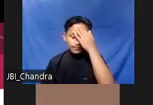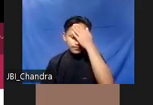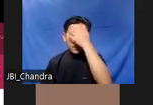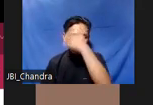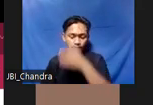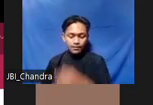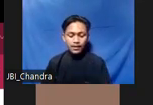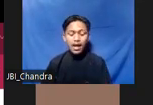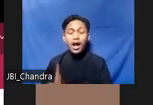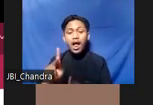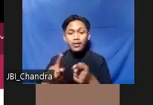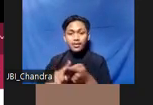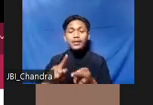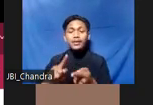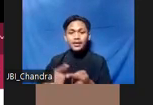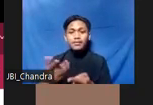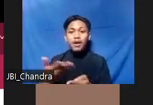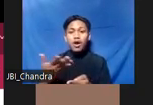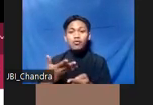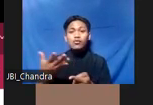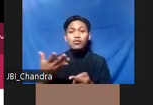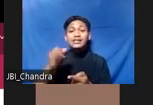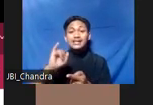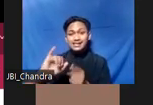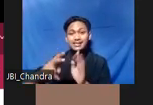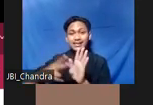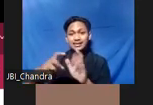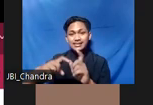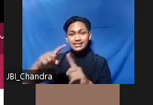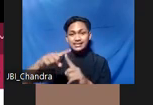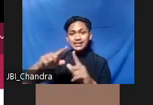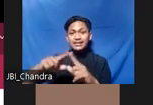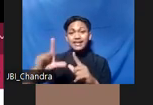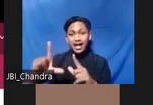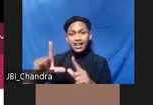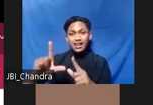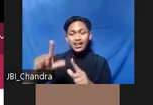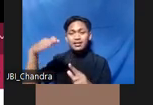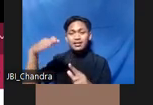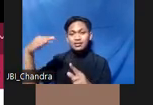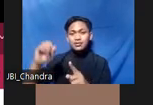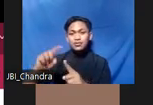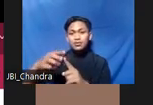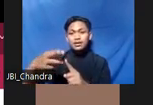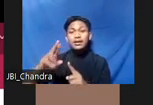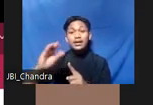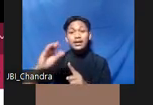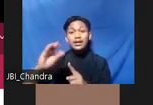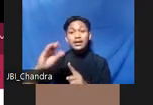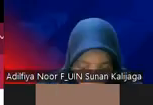jadi kalau teman-teman ingin menginstal zotero yang pertama kita menghubungi kita klik kan dulu ke alamatnya yaitu